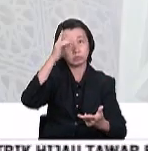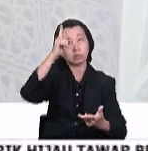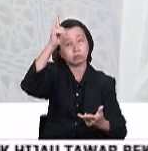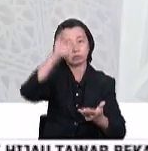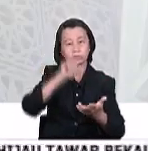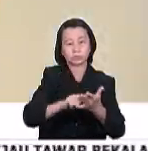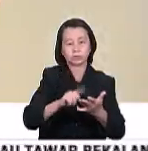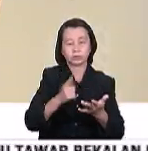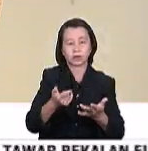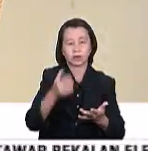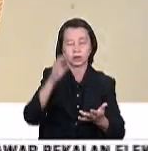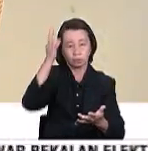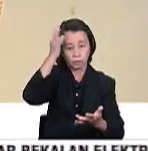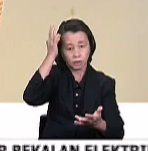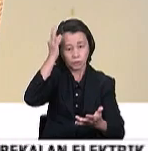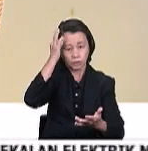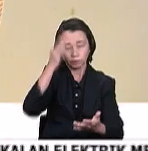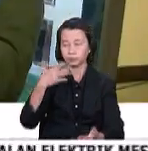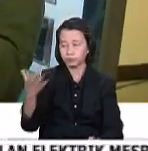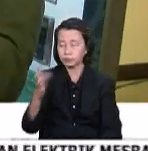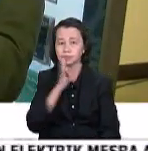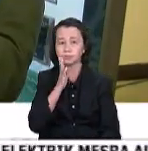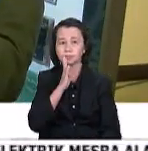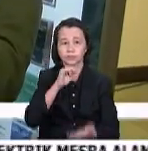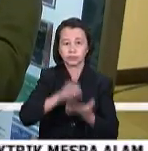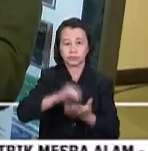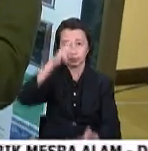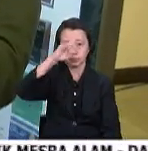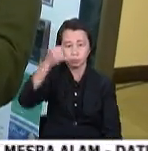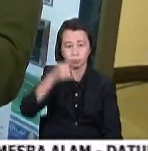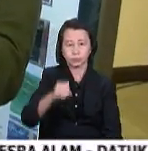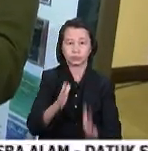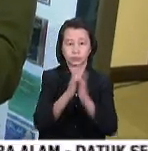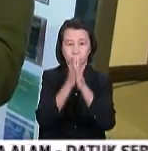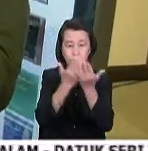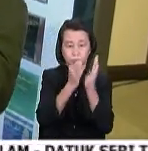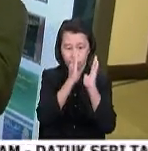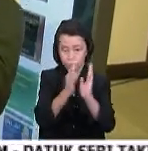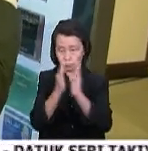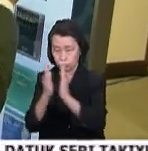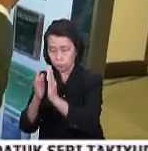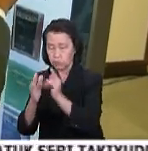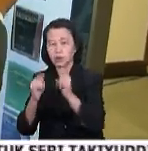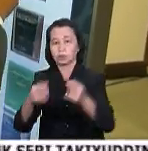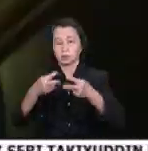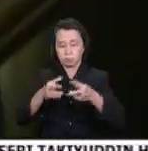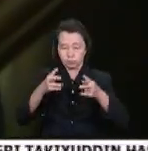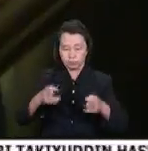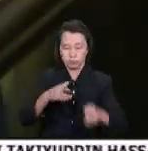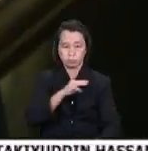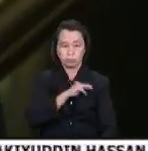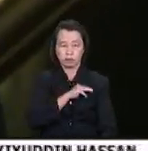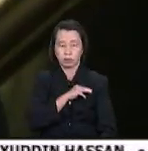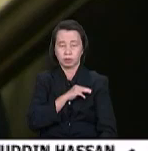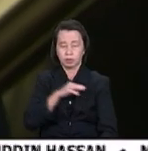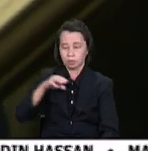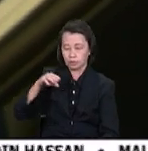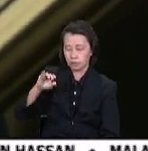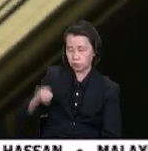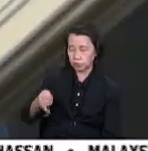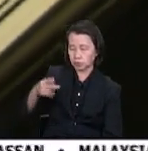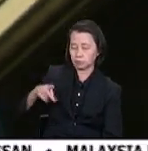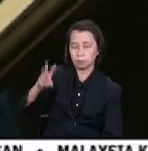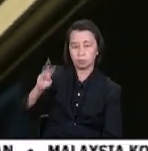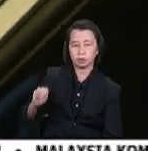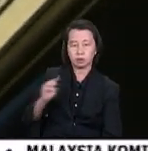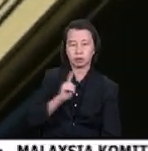Beliau bercakap kepada media di Kompleks Islam Putrajaya. Perpustakaan Syekh Muhammad Idris Al-Marbawi telah dirasmikan Menteri di Jabatan Perdana Menteri Hal